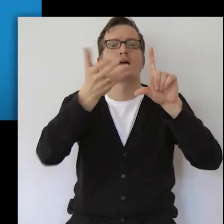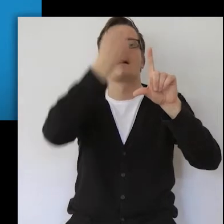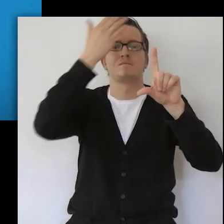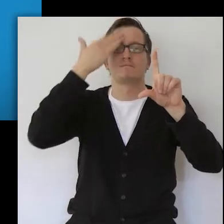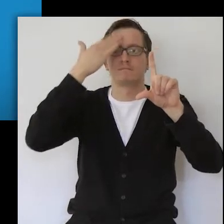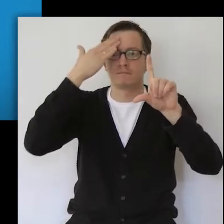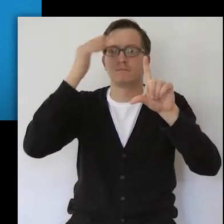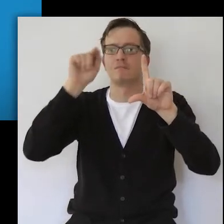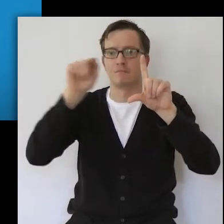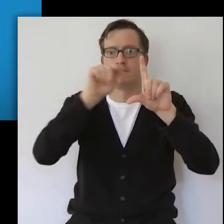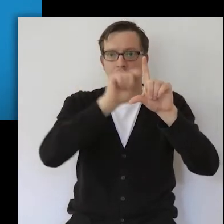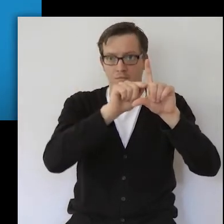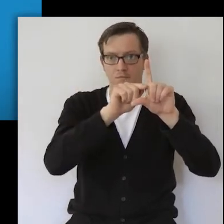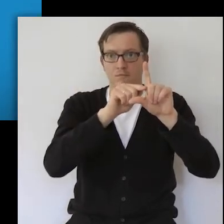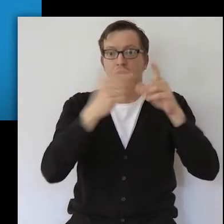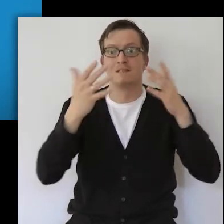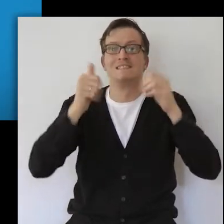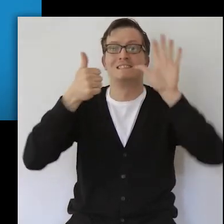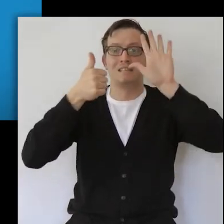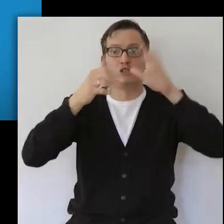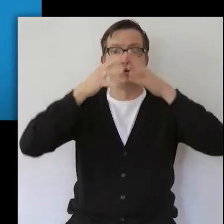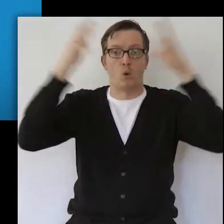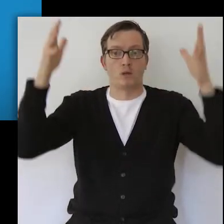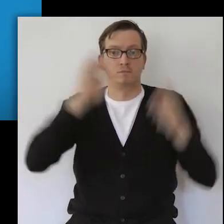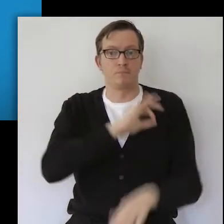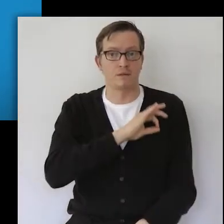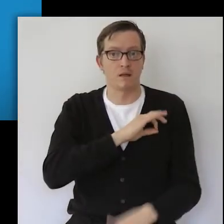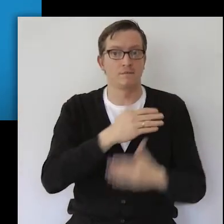an diesem Bild erkennt man die Partei wieder